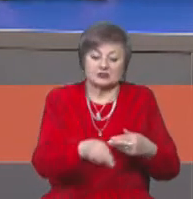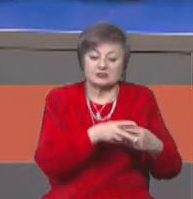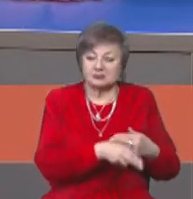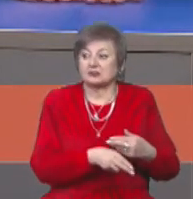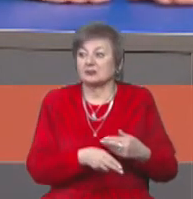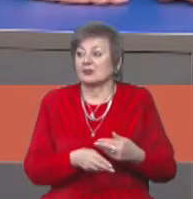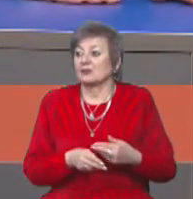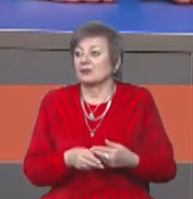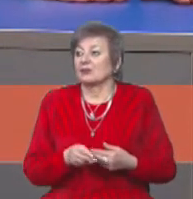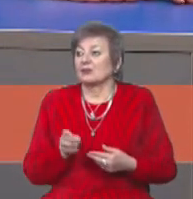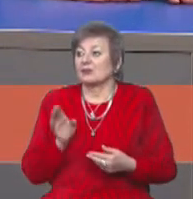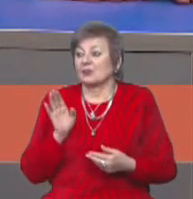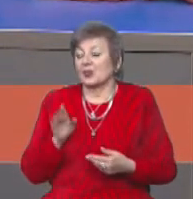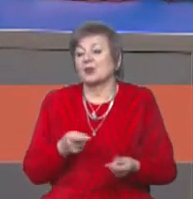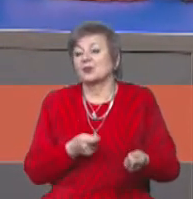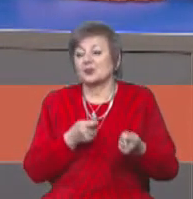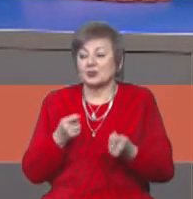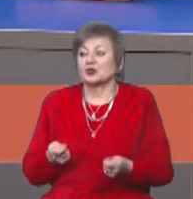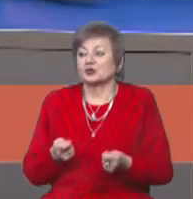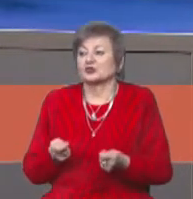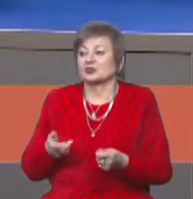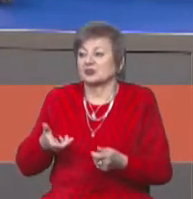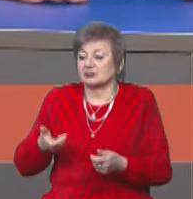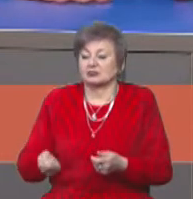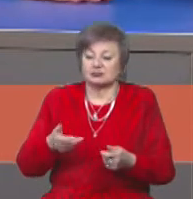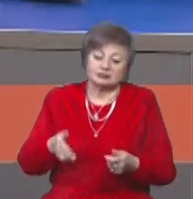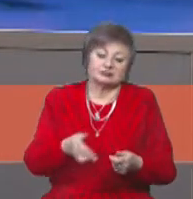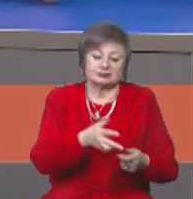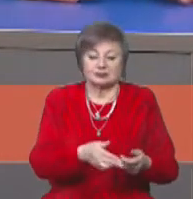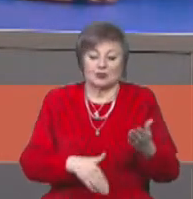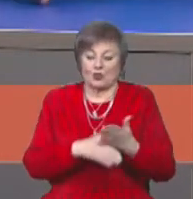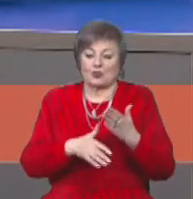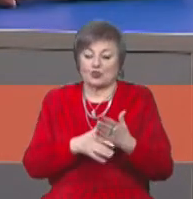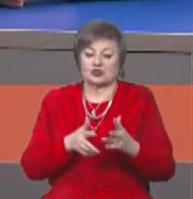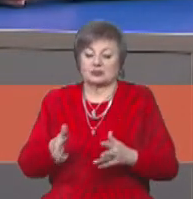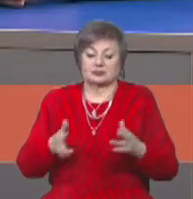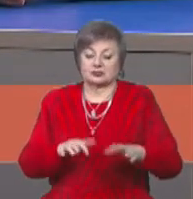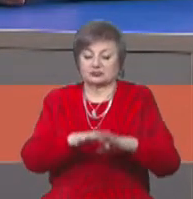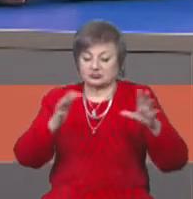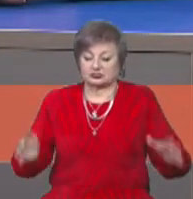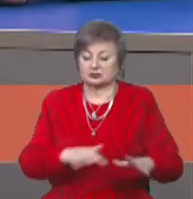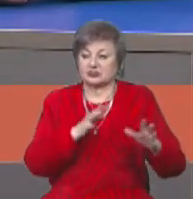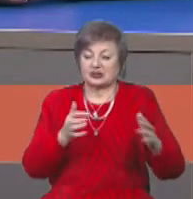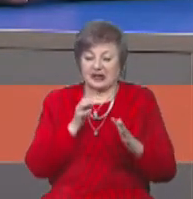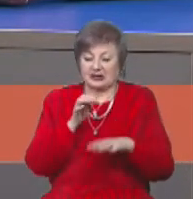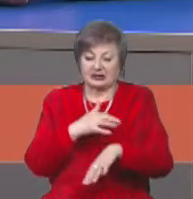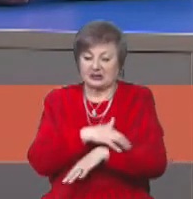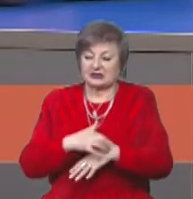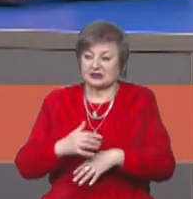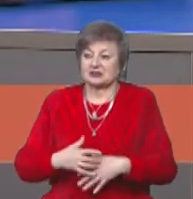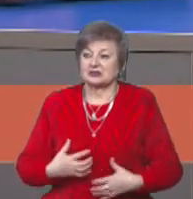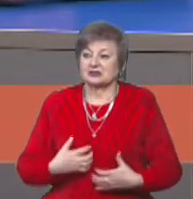І без слов сказати, та я проїжджав мимо там епіцентру, там бачу секатор, думаю, вам хлопець пригодиться. З Георгіївського? Ні.